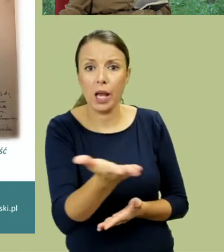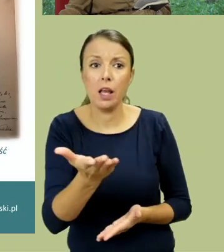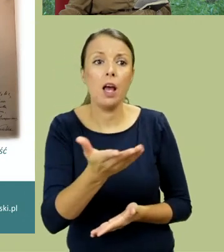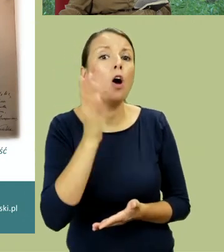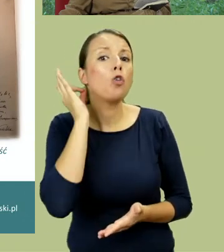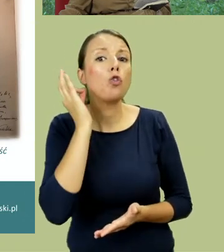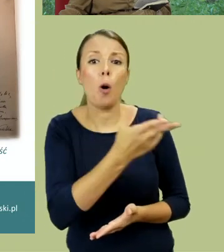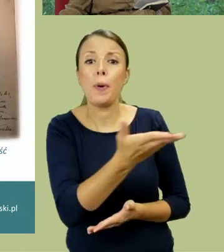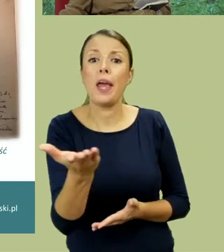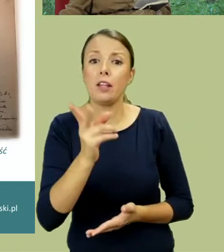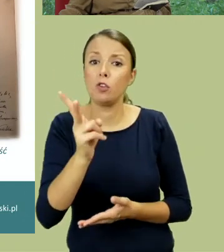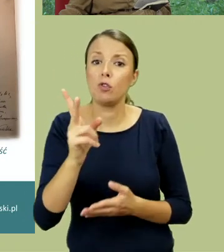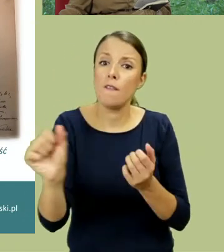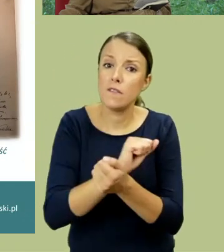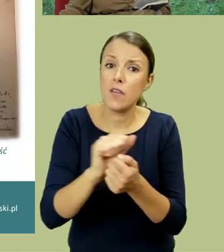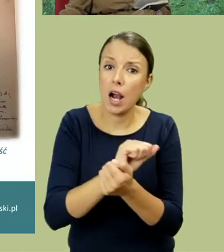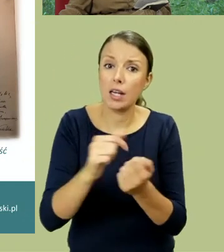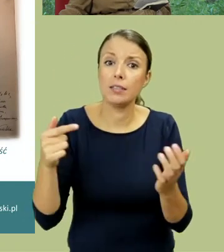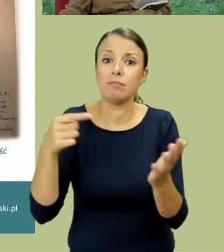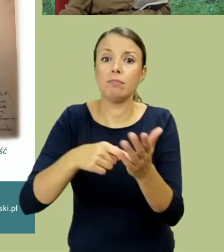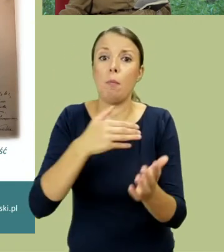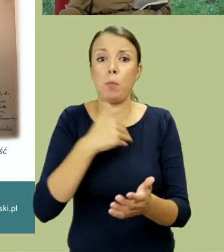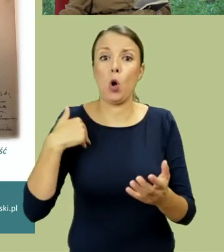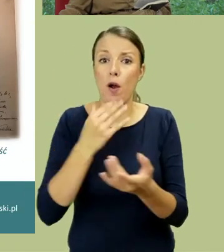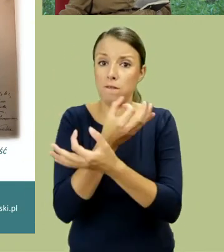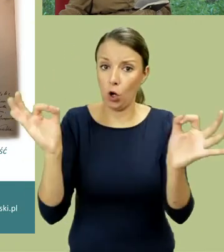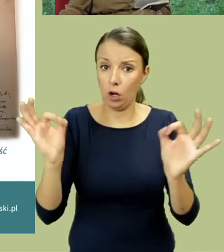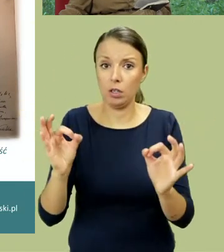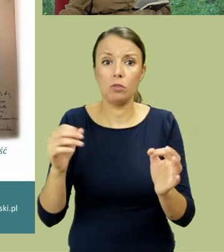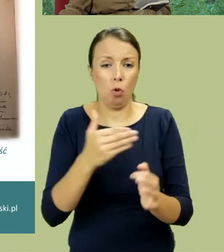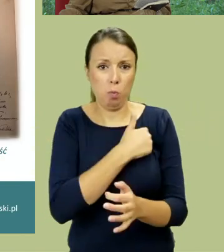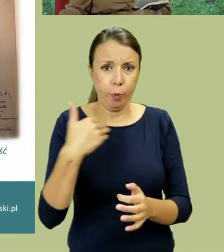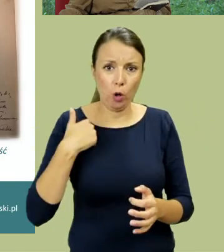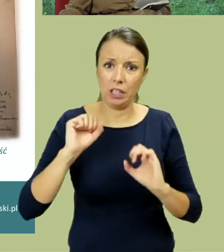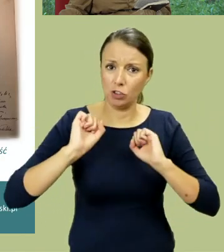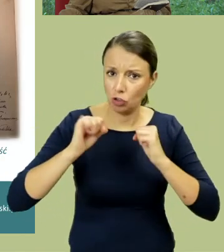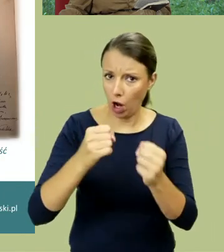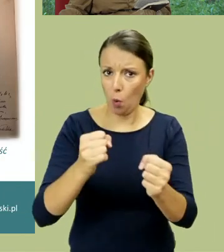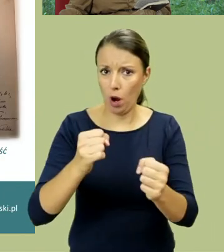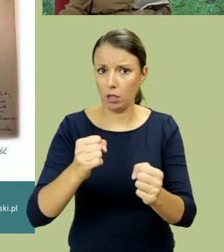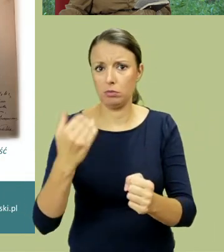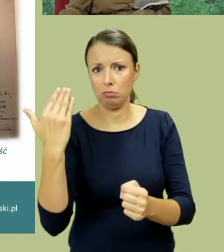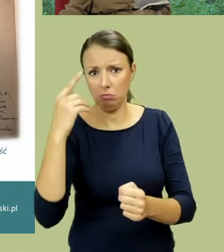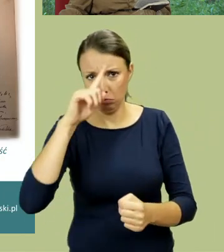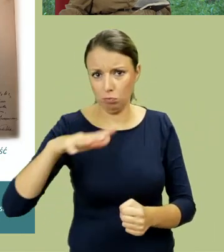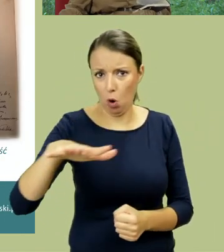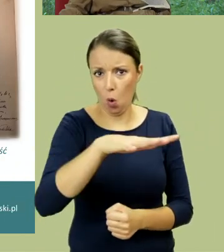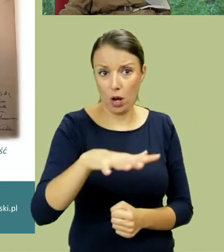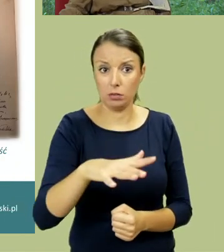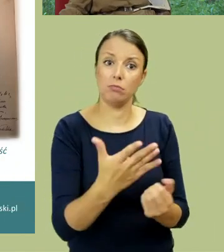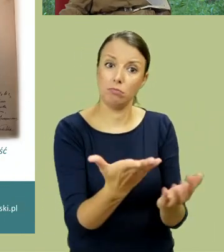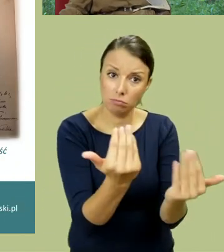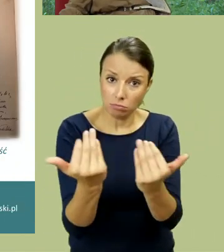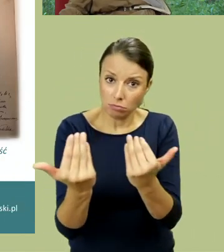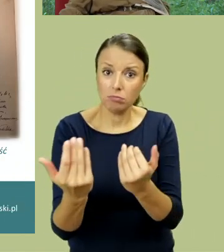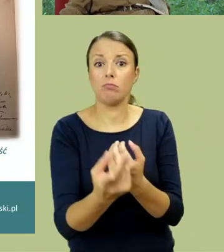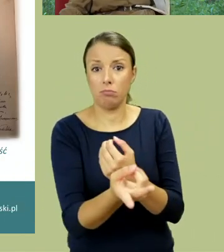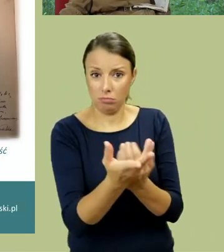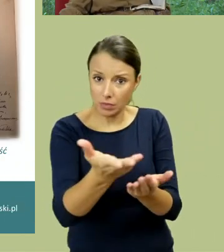walczące o niepodległość Polski, działaczki społeczne, ale również zaprosiła